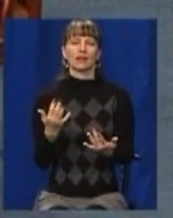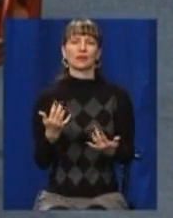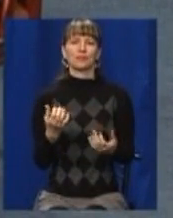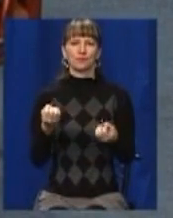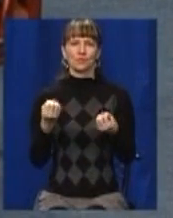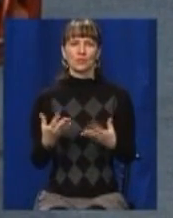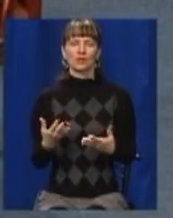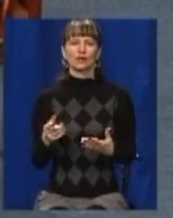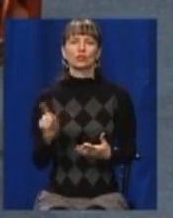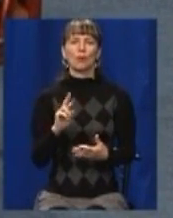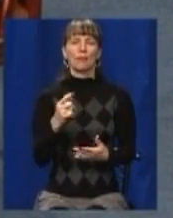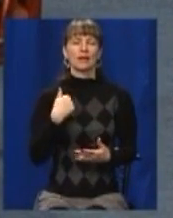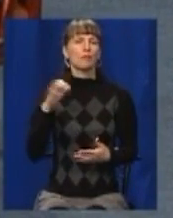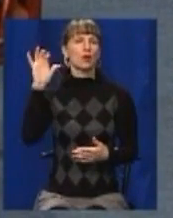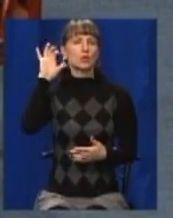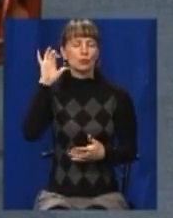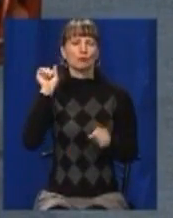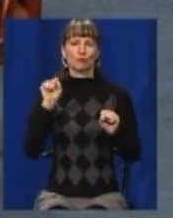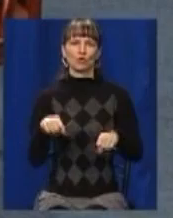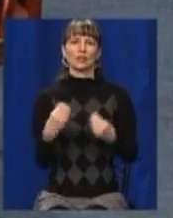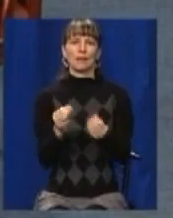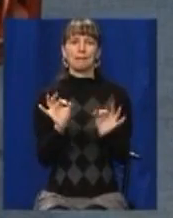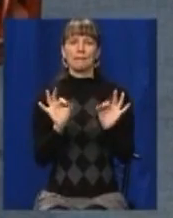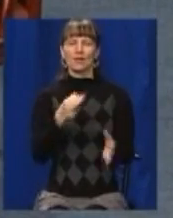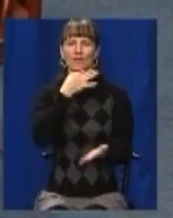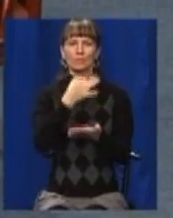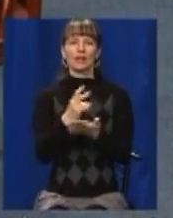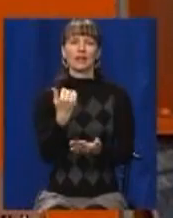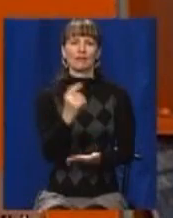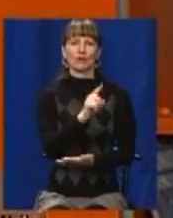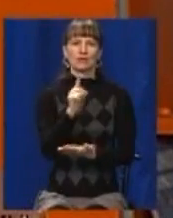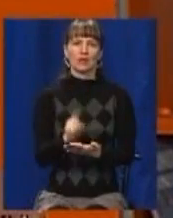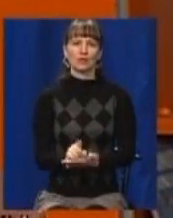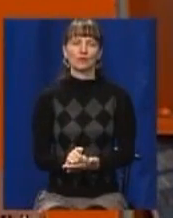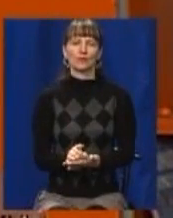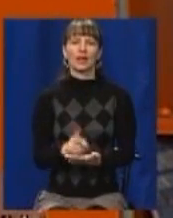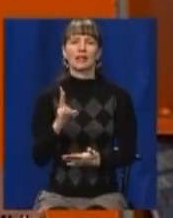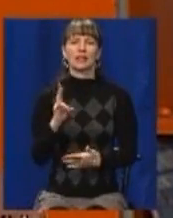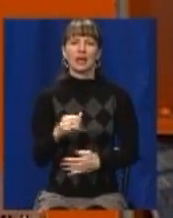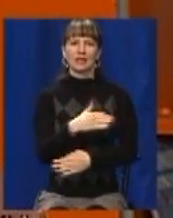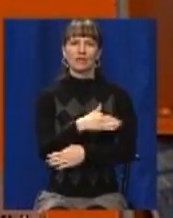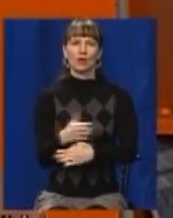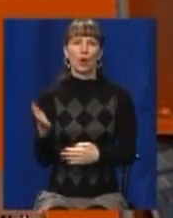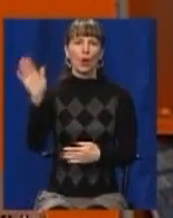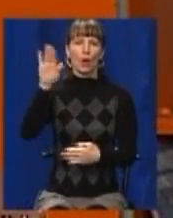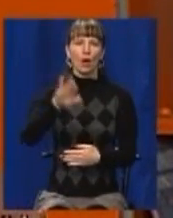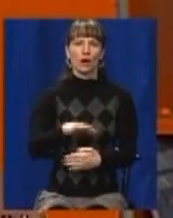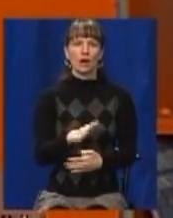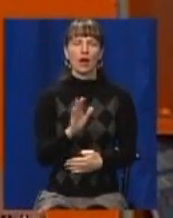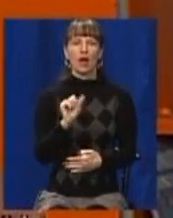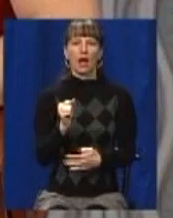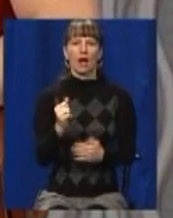Просто так, для того, бо я послухав, можливо, дам навіть правильну відповідь на твою загадку. На дворі гора, а в хаті